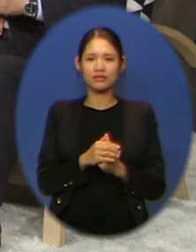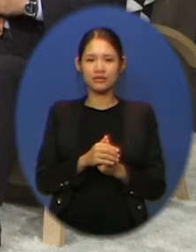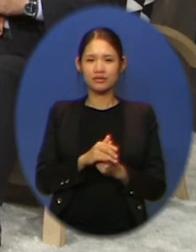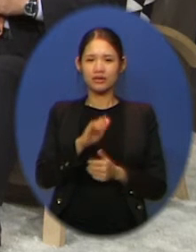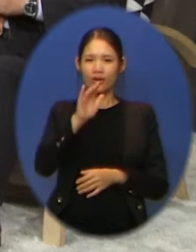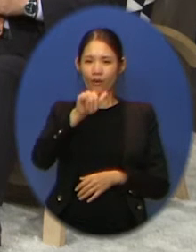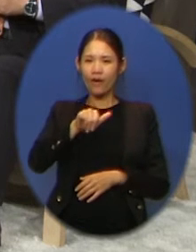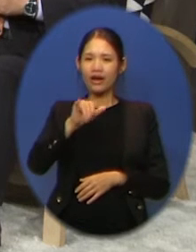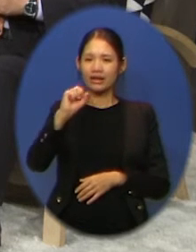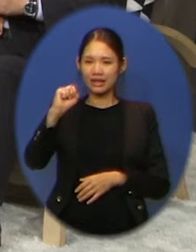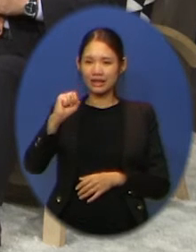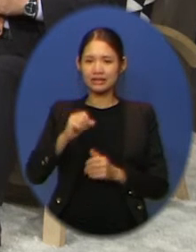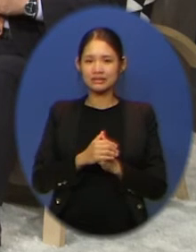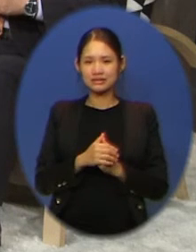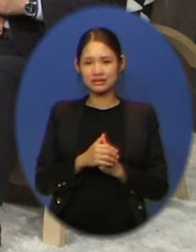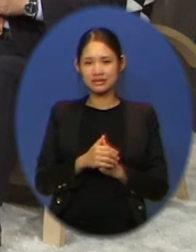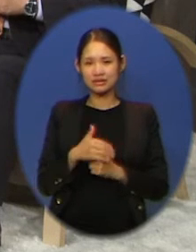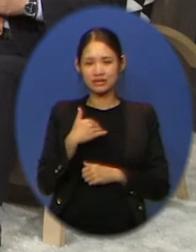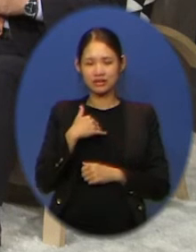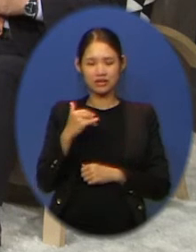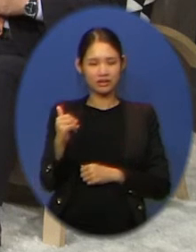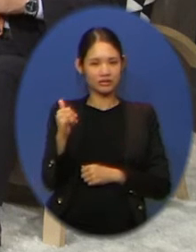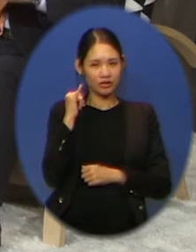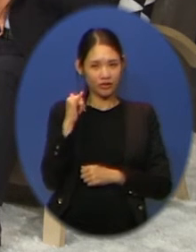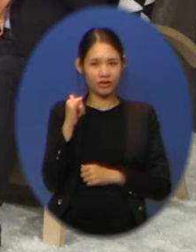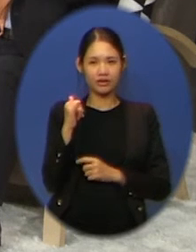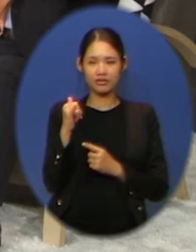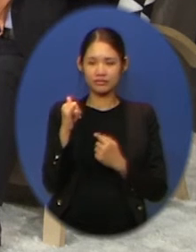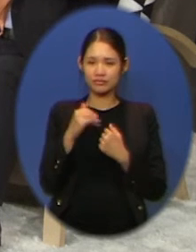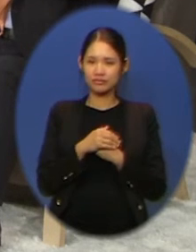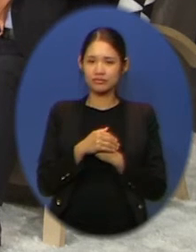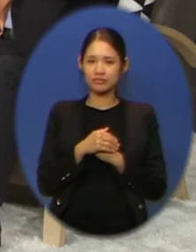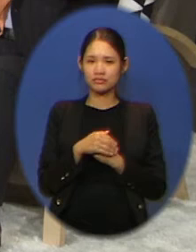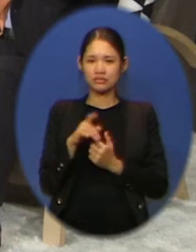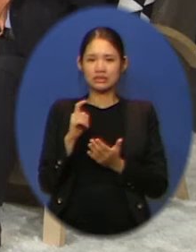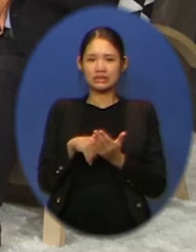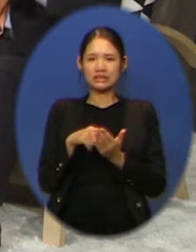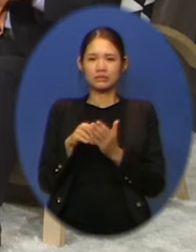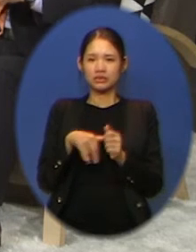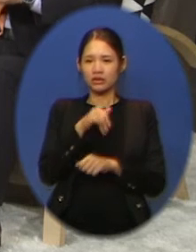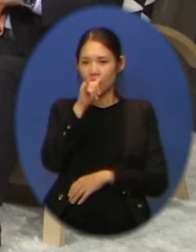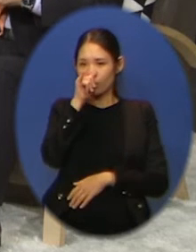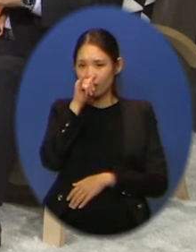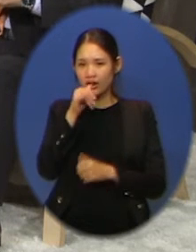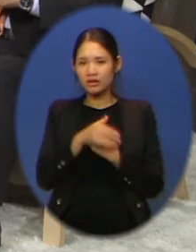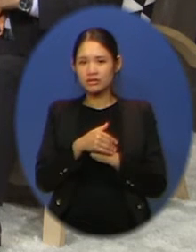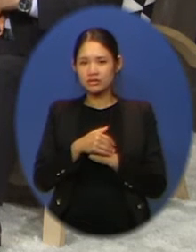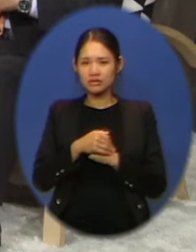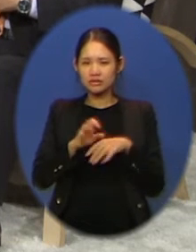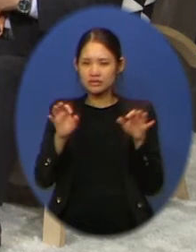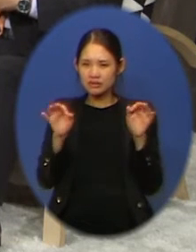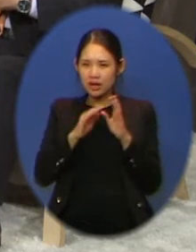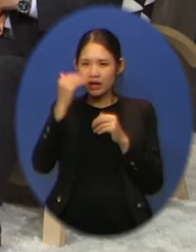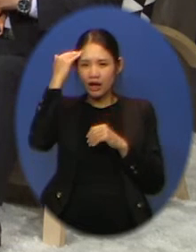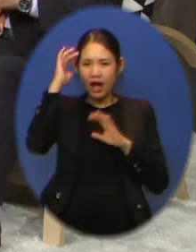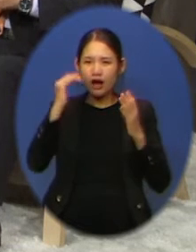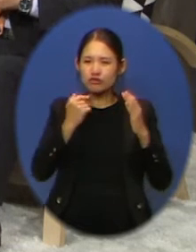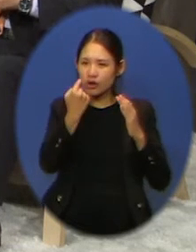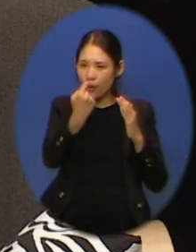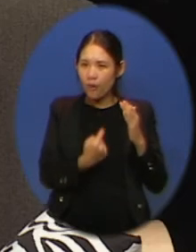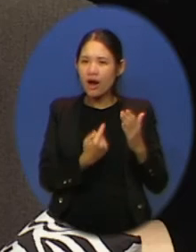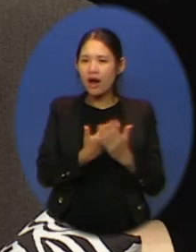YS께서 예. 저한테 전화를 해갖고 긴박한 사항이 있으니까 한국에 잠깐 들어올 수 없는지 예.